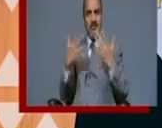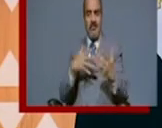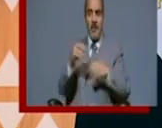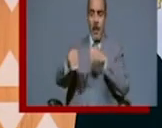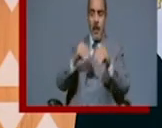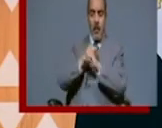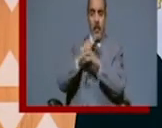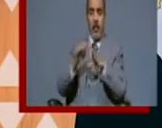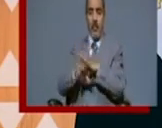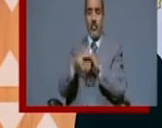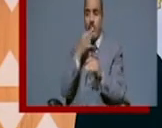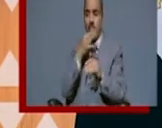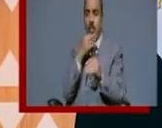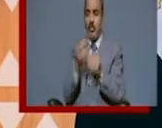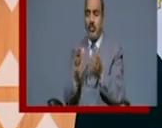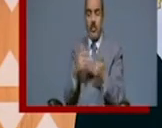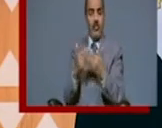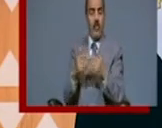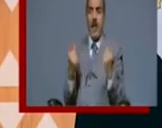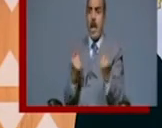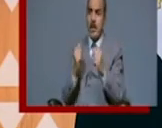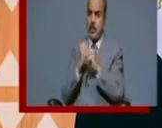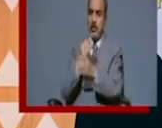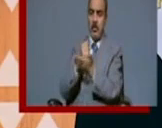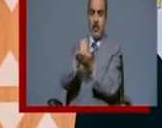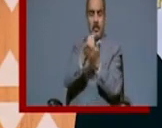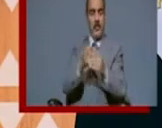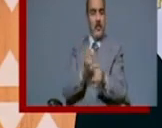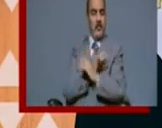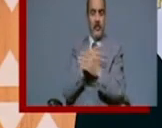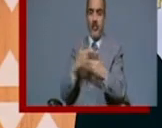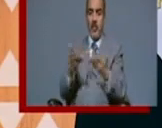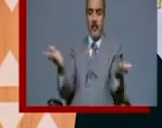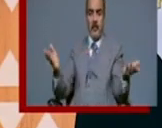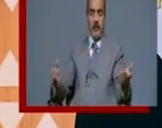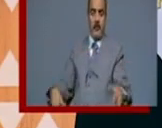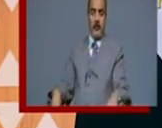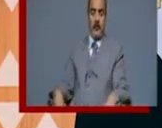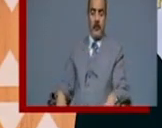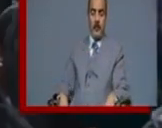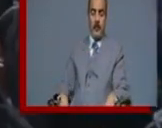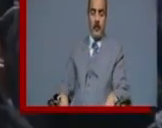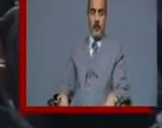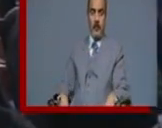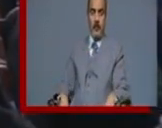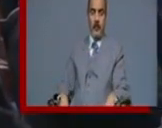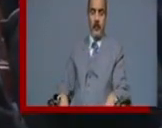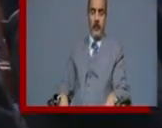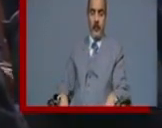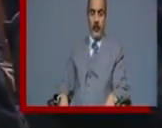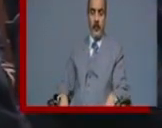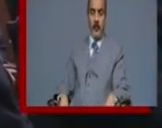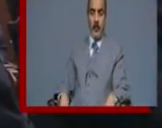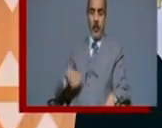الصبح لغايه الساعه تمانيه من الساعه تمانيه لغايه مثلا الساعه 4 ساعات بعد كده الساعه بتبقى